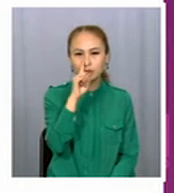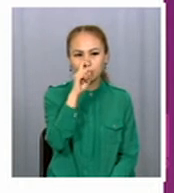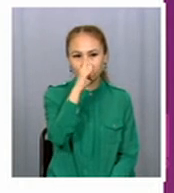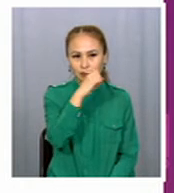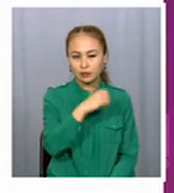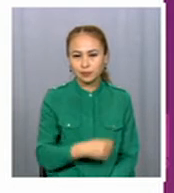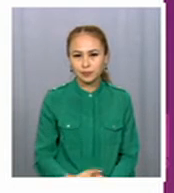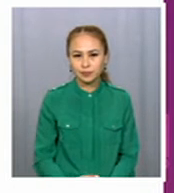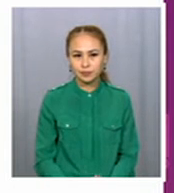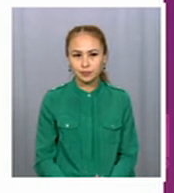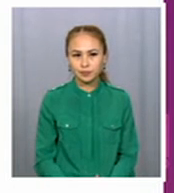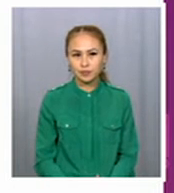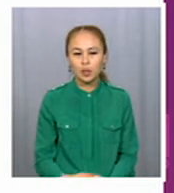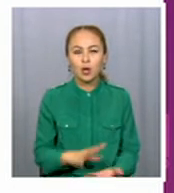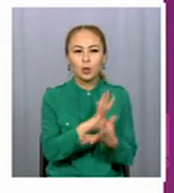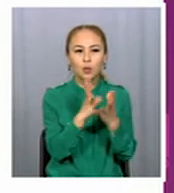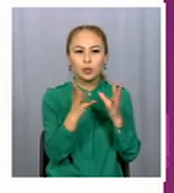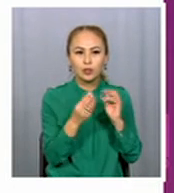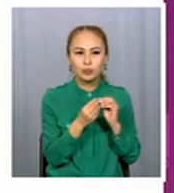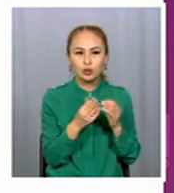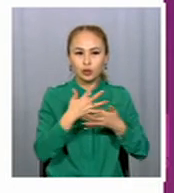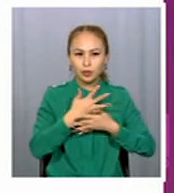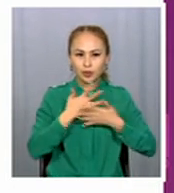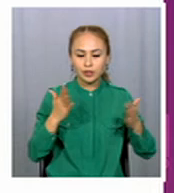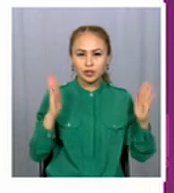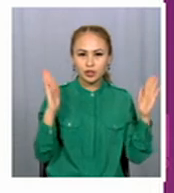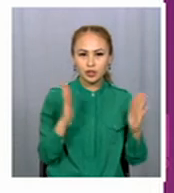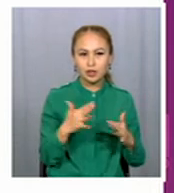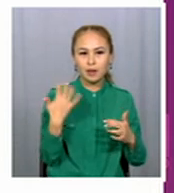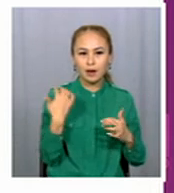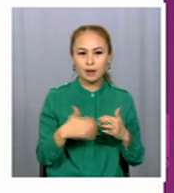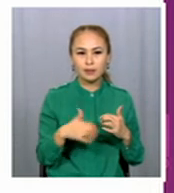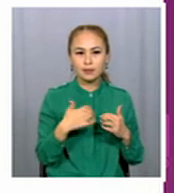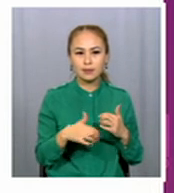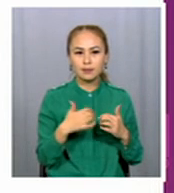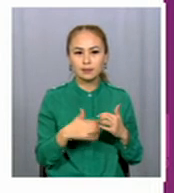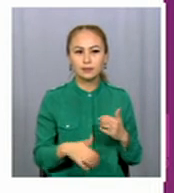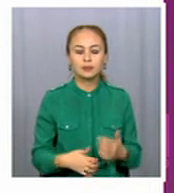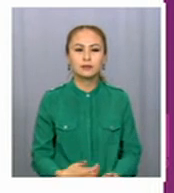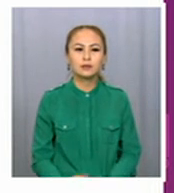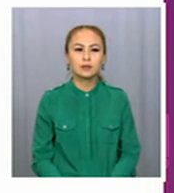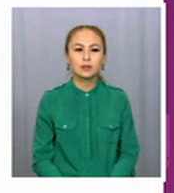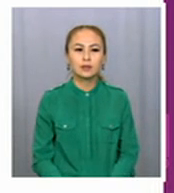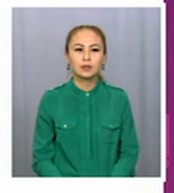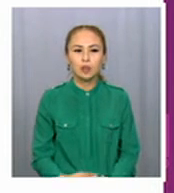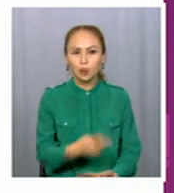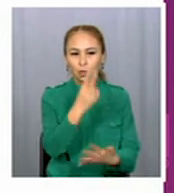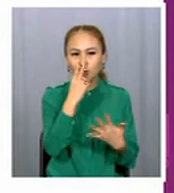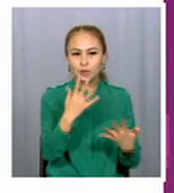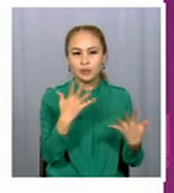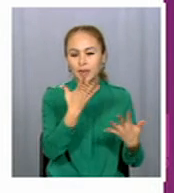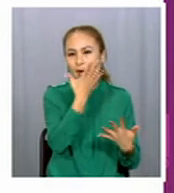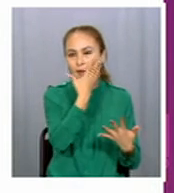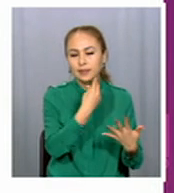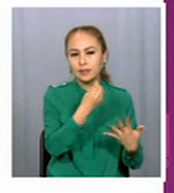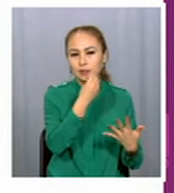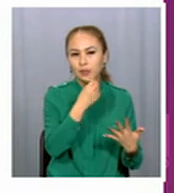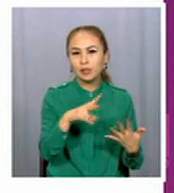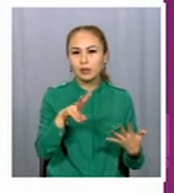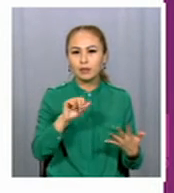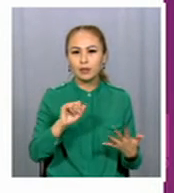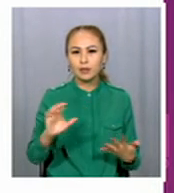қышқыл. Көлемі – үлкен, кіші, аласа. Көрінісі –